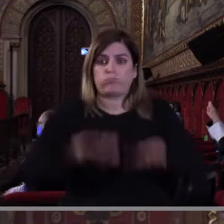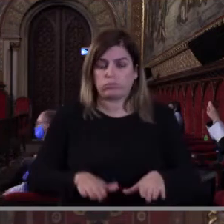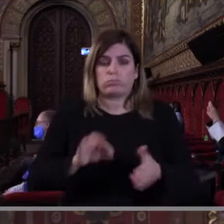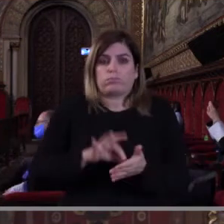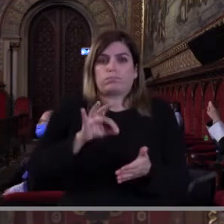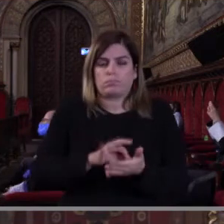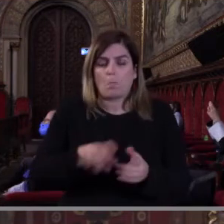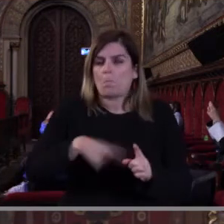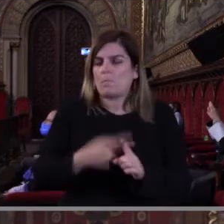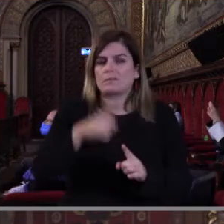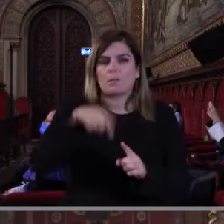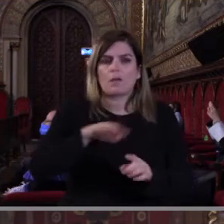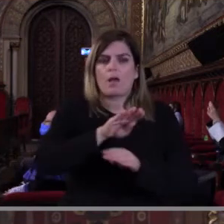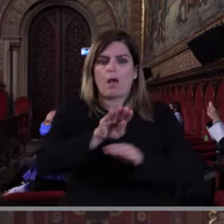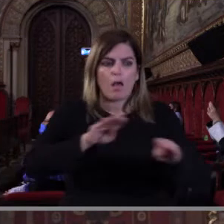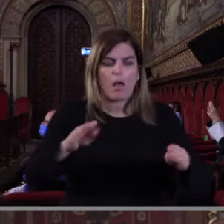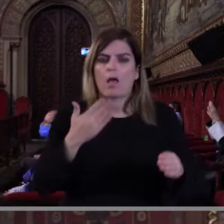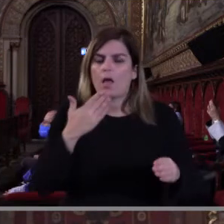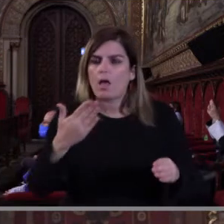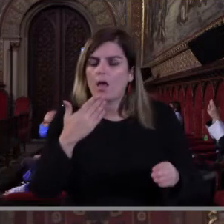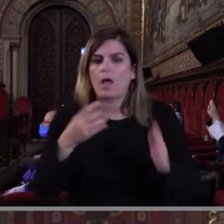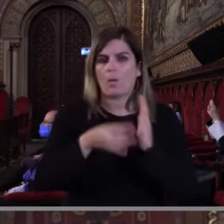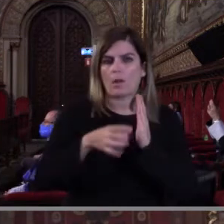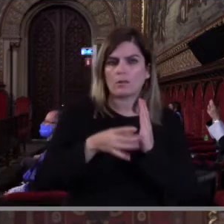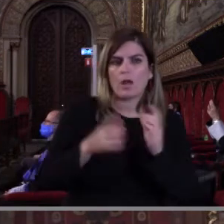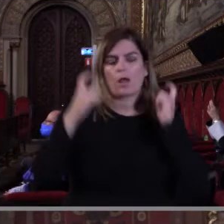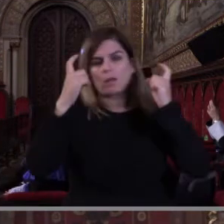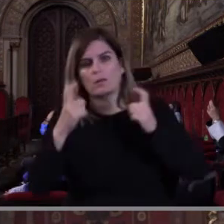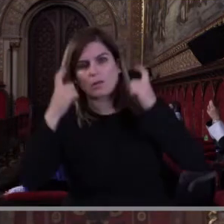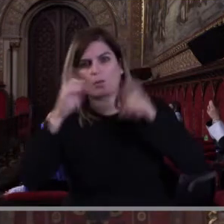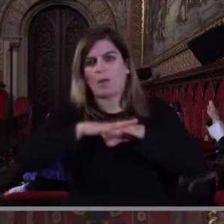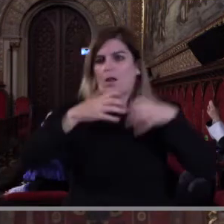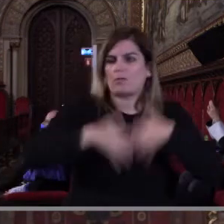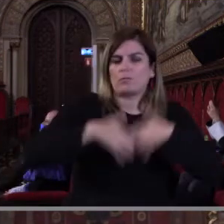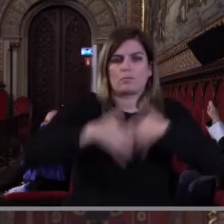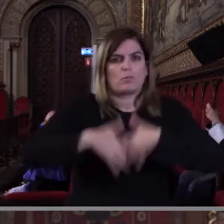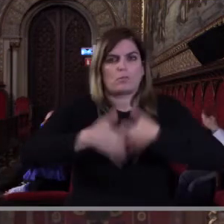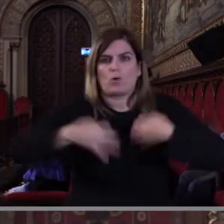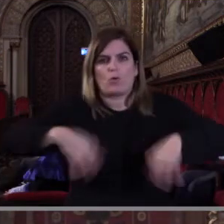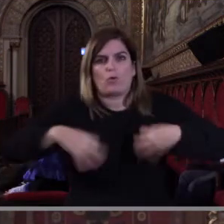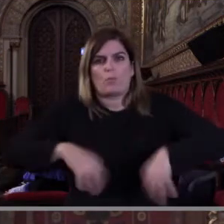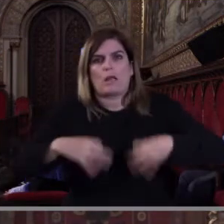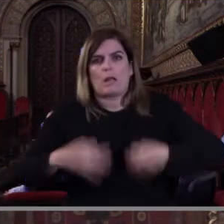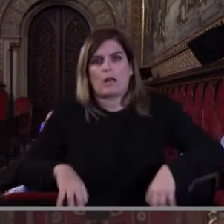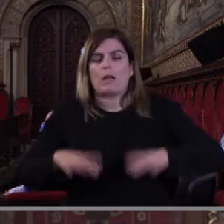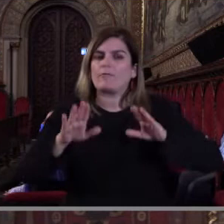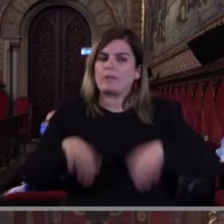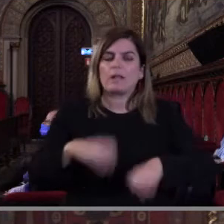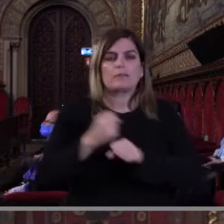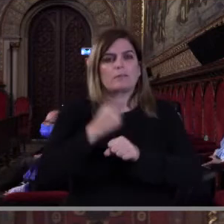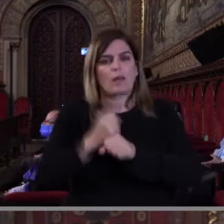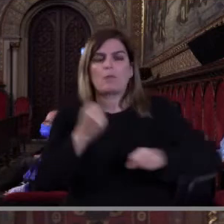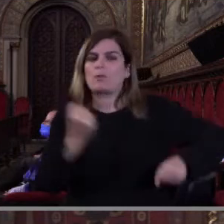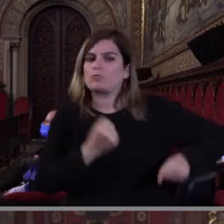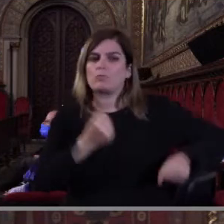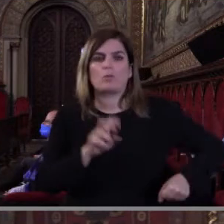l'altre i un gran esforç per mantenir la qualitat de la docència i el seu funcionament ordinari. La tasca de tot el personal